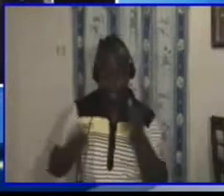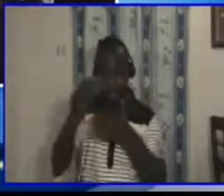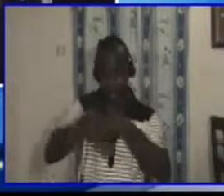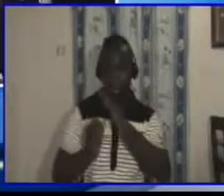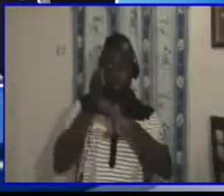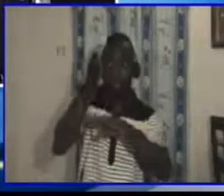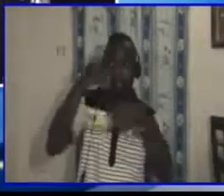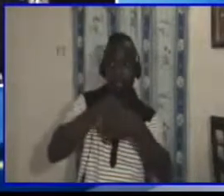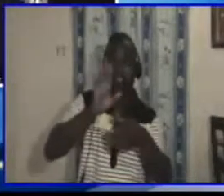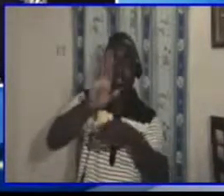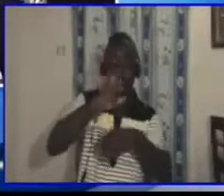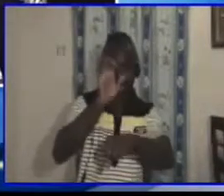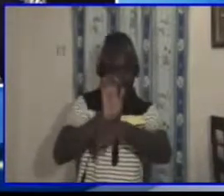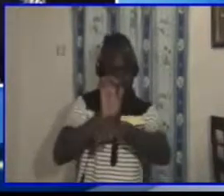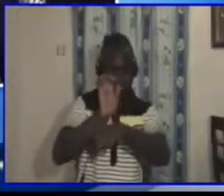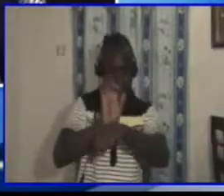parte